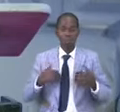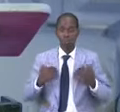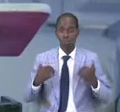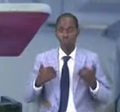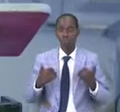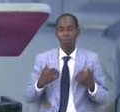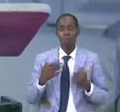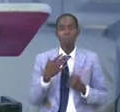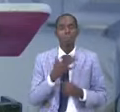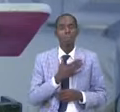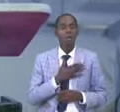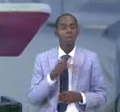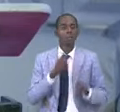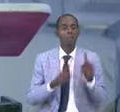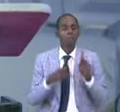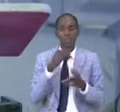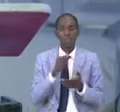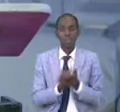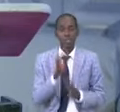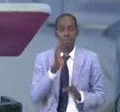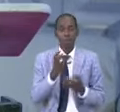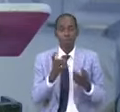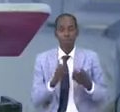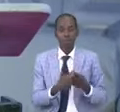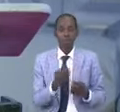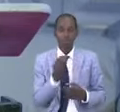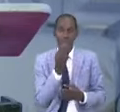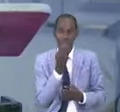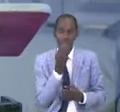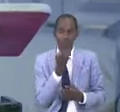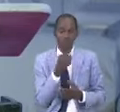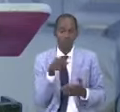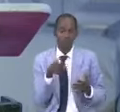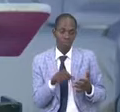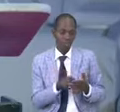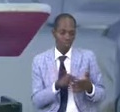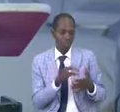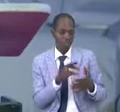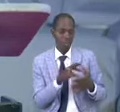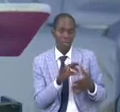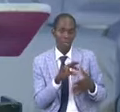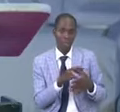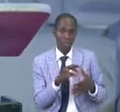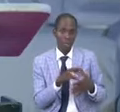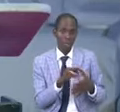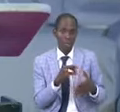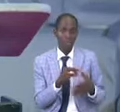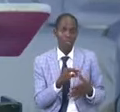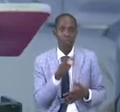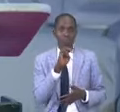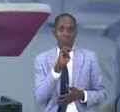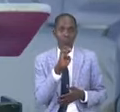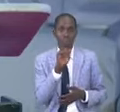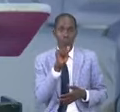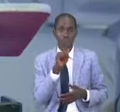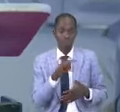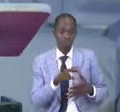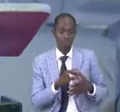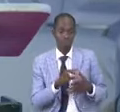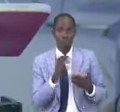si tu veux manger cette viande je vais pas mention je vais manger cette viande que nous mangeons pas si tu veux la manger